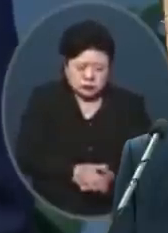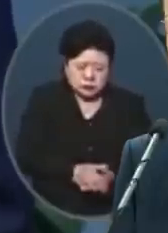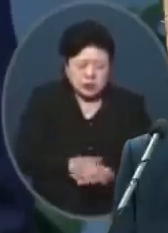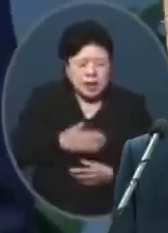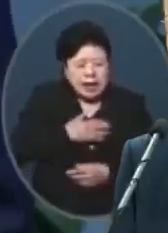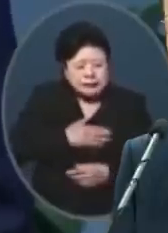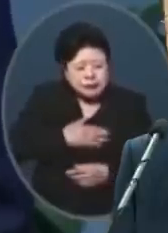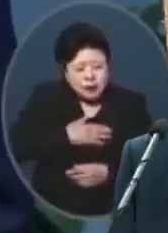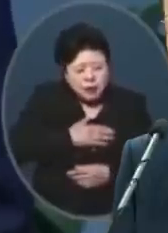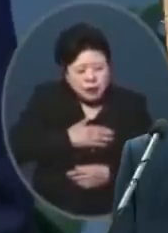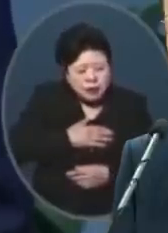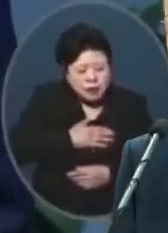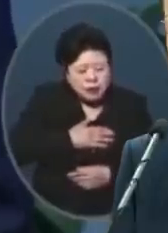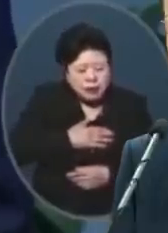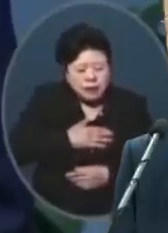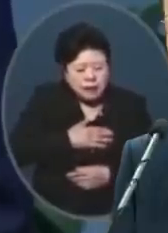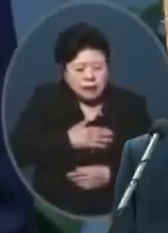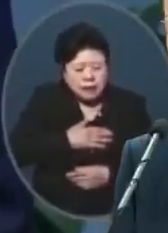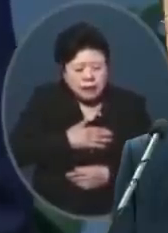감정은